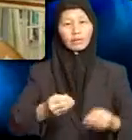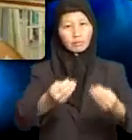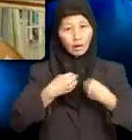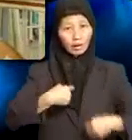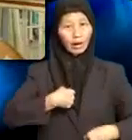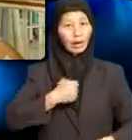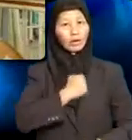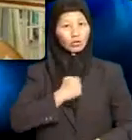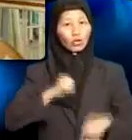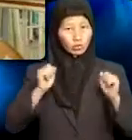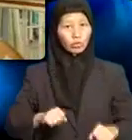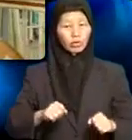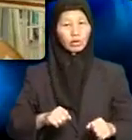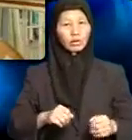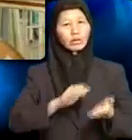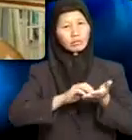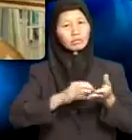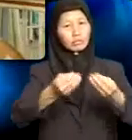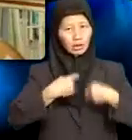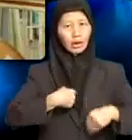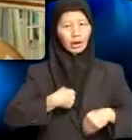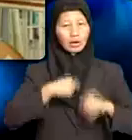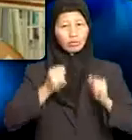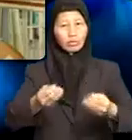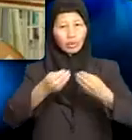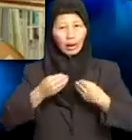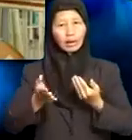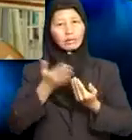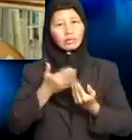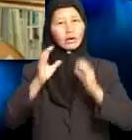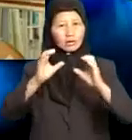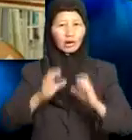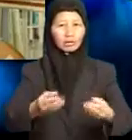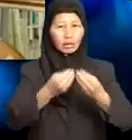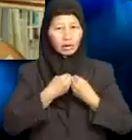yang lebih semakin mudah untuk menyelesaikan masalah saya.